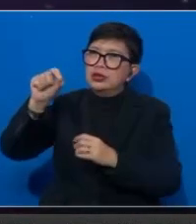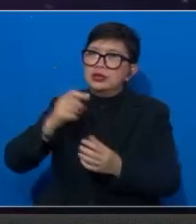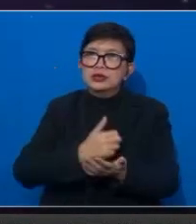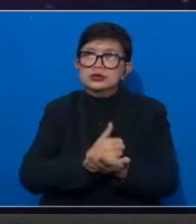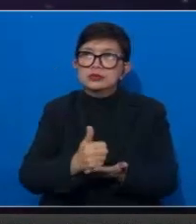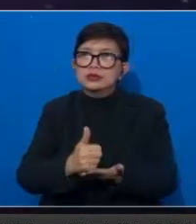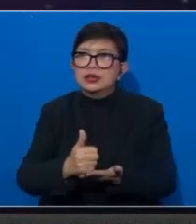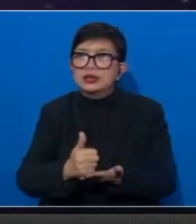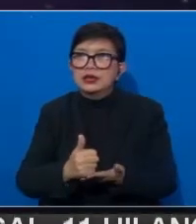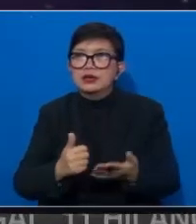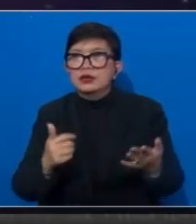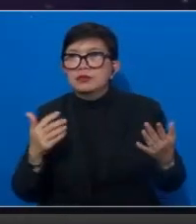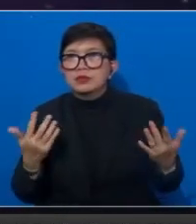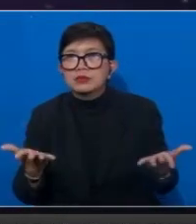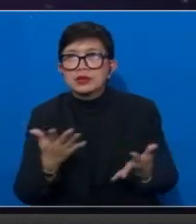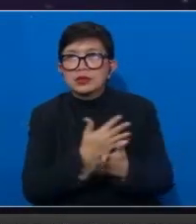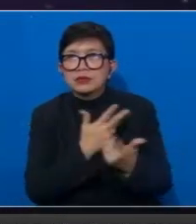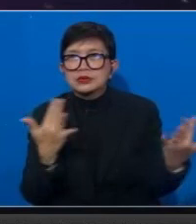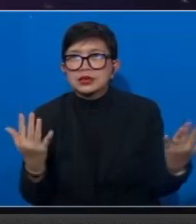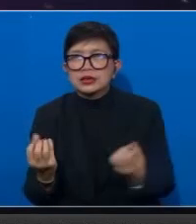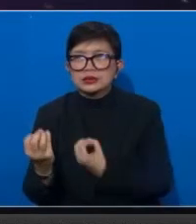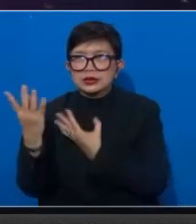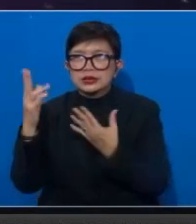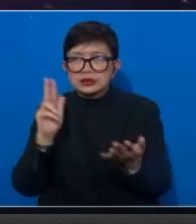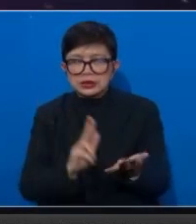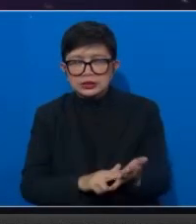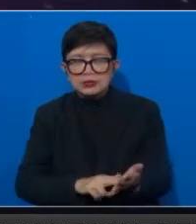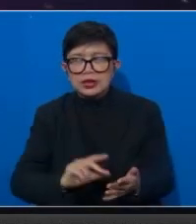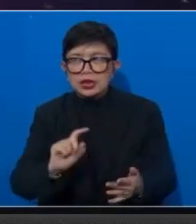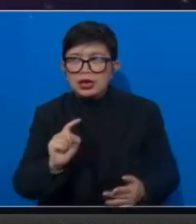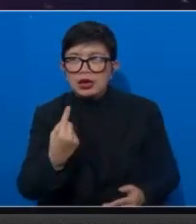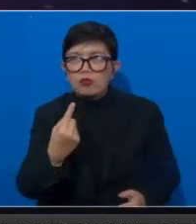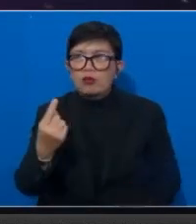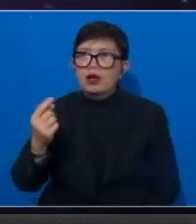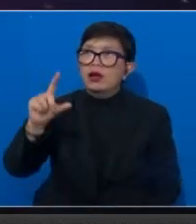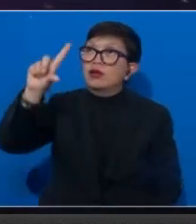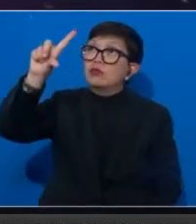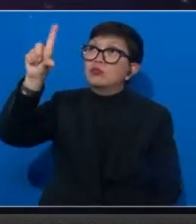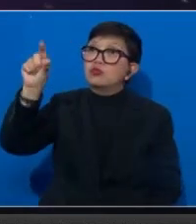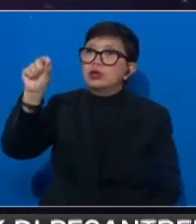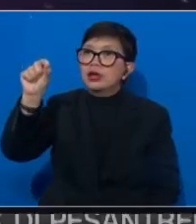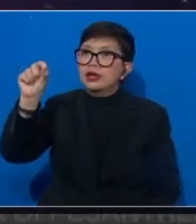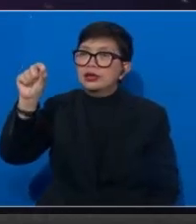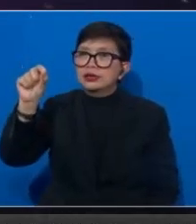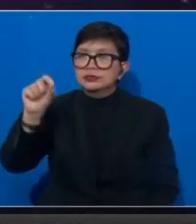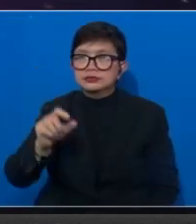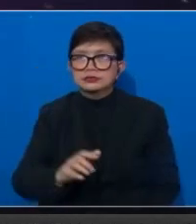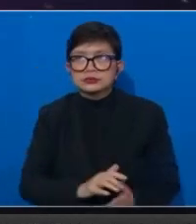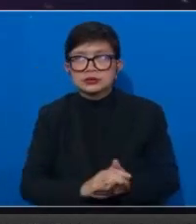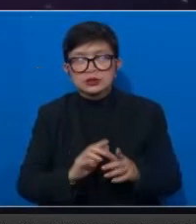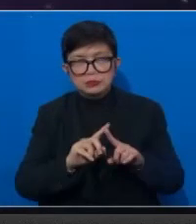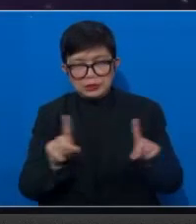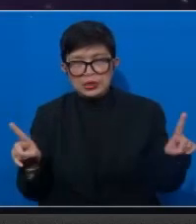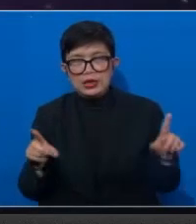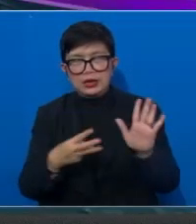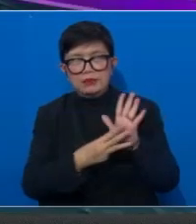Sebenarnya bagaimana umat Islam menentukan awal sebuah bulan dalam penanggalan kalender Islam? Berbeda dengan penanggalan Masehi